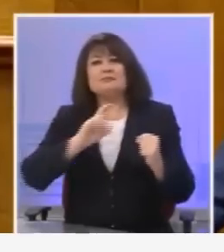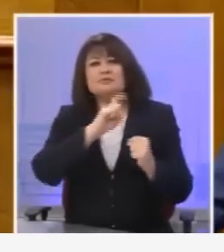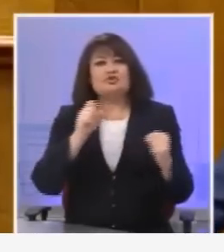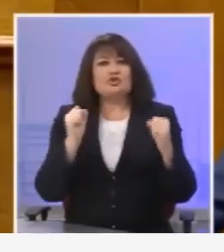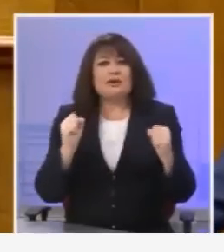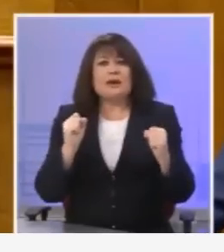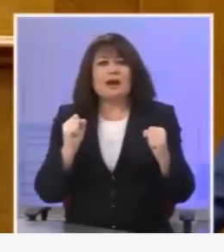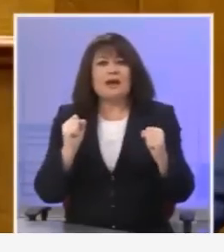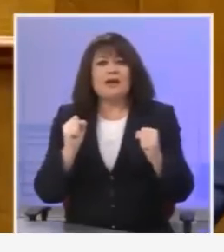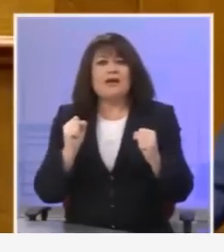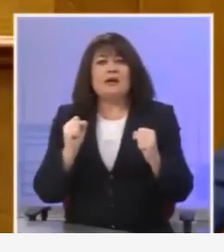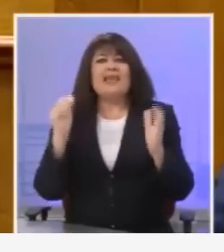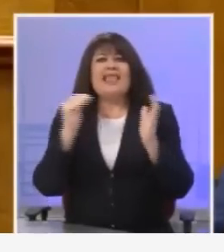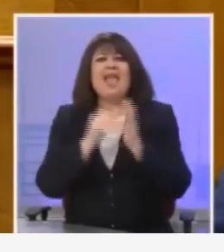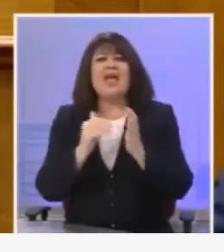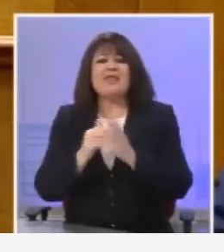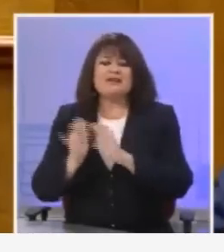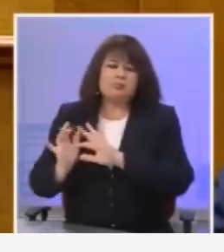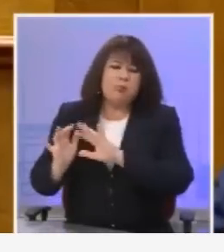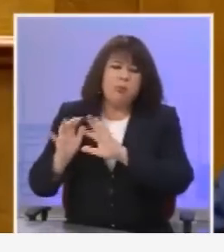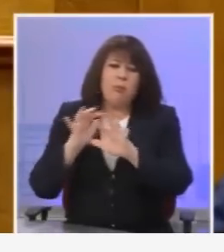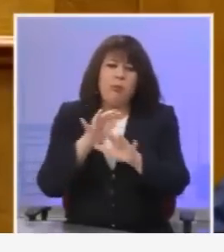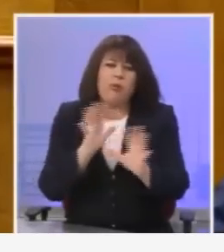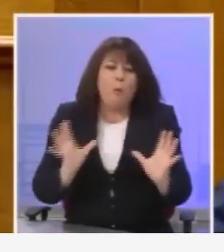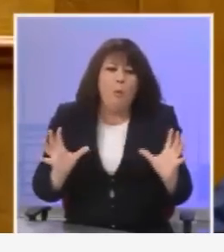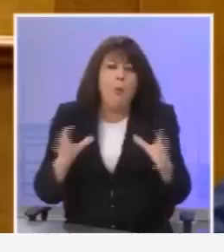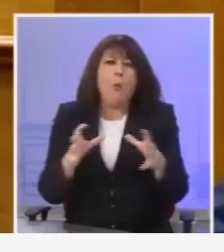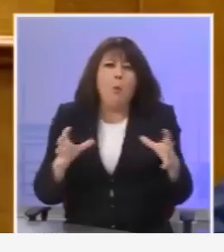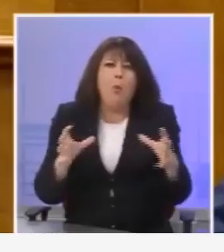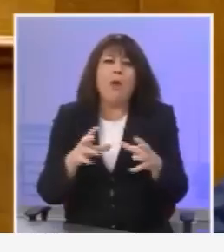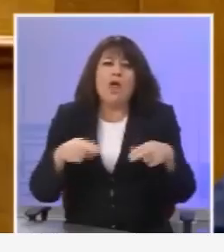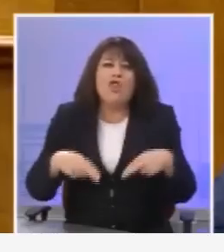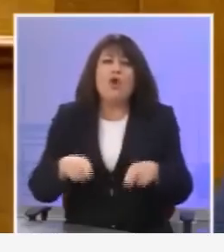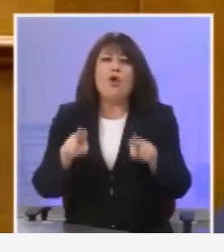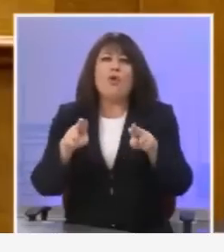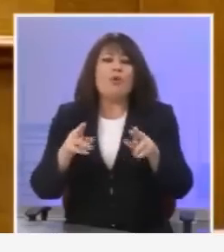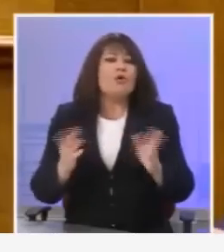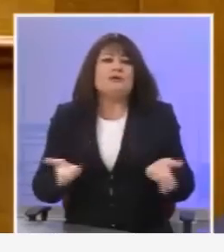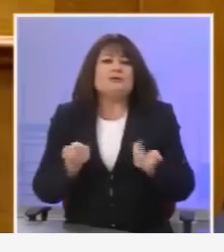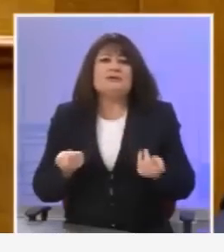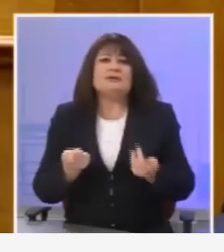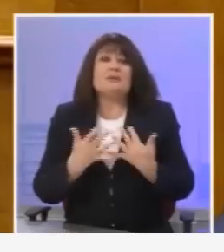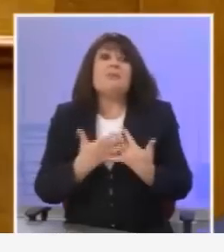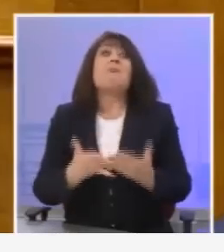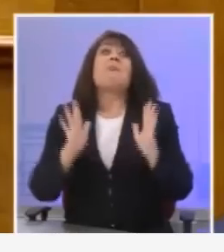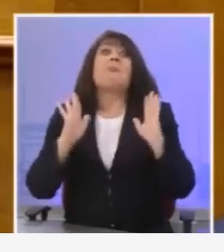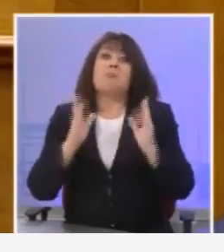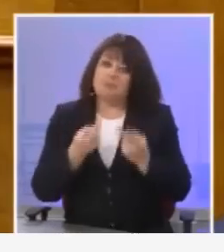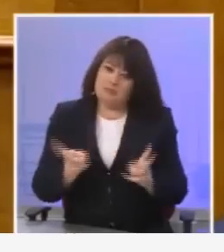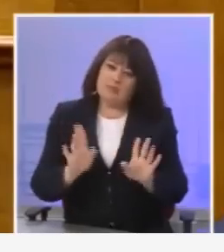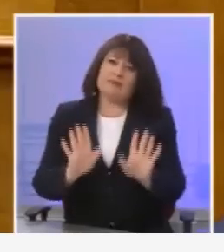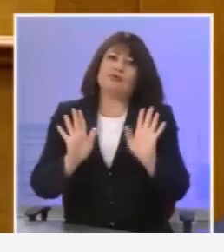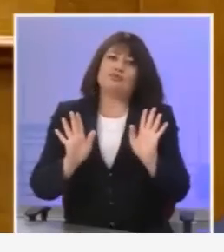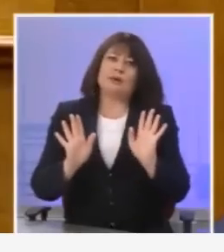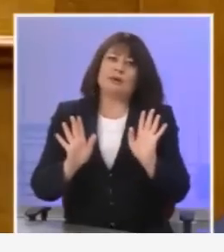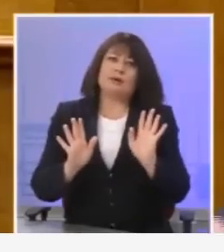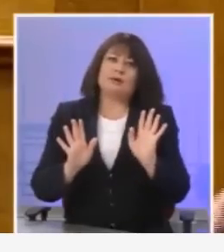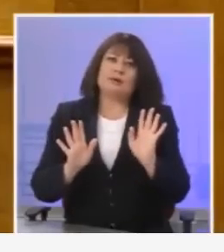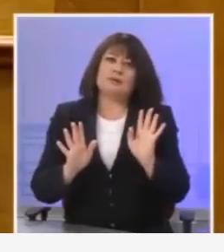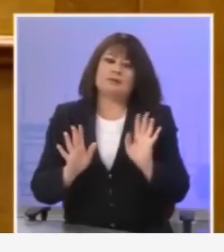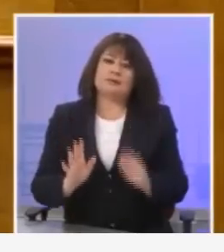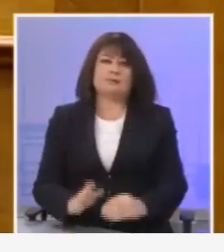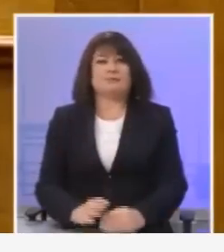τα ζωντανά παιδιά που έρχονται κατά δεκάδες χιλιάδες και στηβάζονται στο δρόμο της προσφυγιάς, δεν τα συμπαθεί κανένας. Δεν